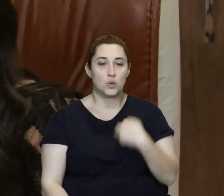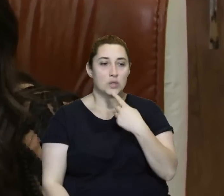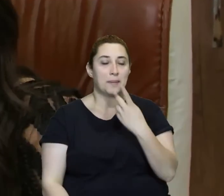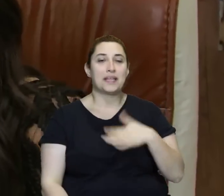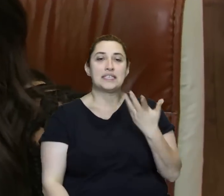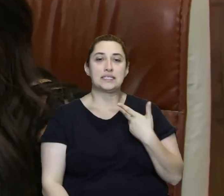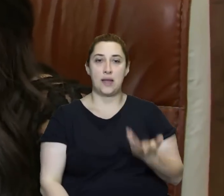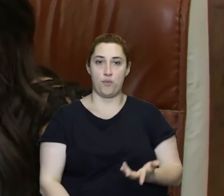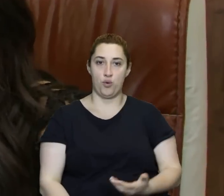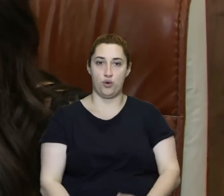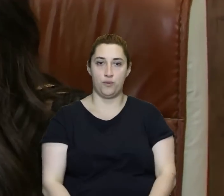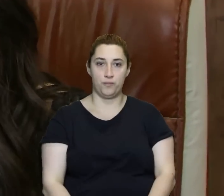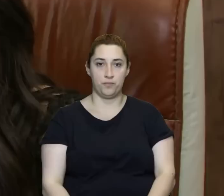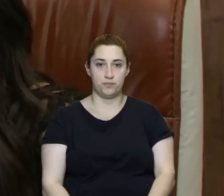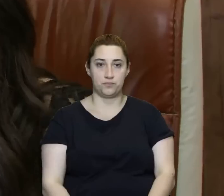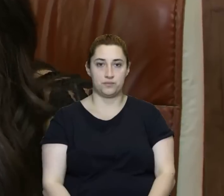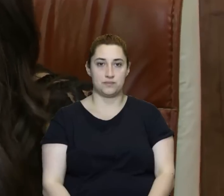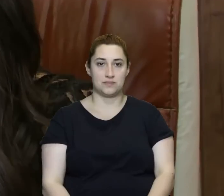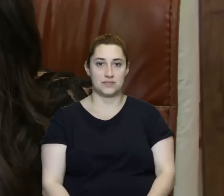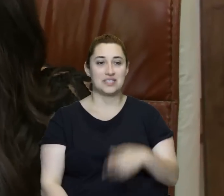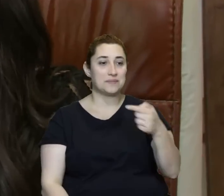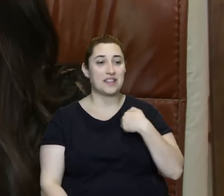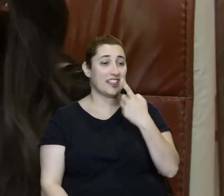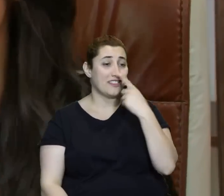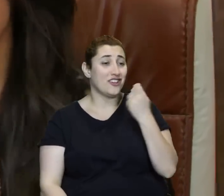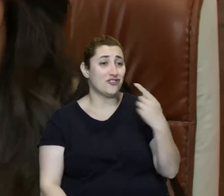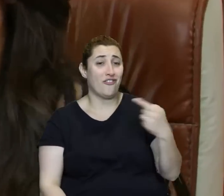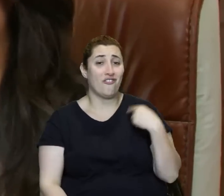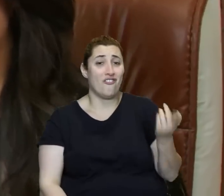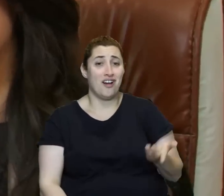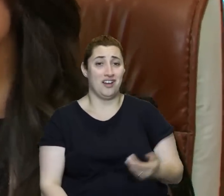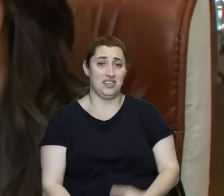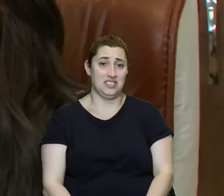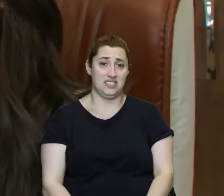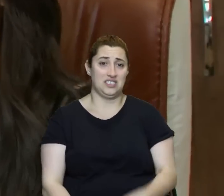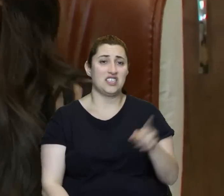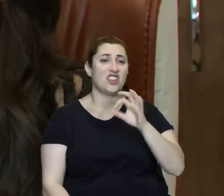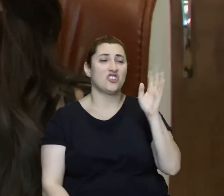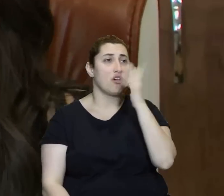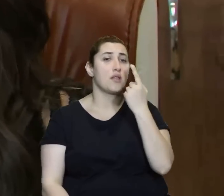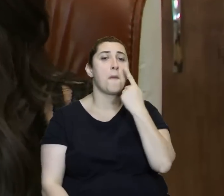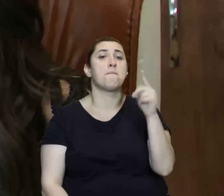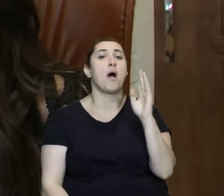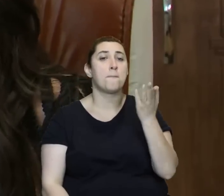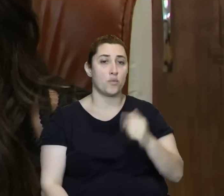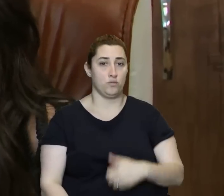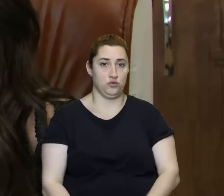dilim varmıyor. Ya senin benimle ne işin olur beton efendi? Sen hiç mi aynaya